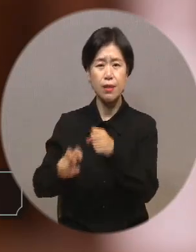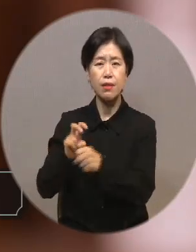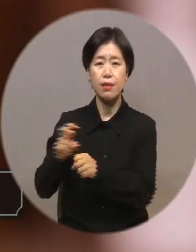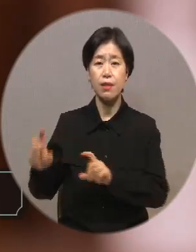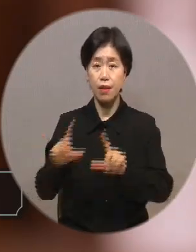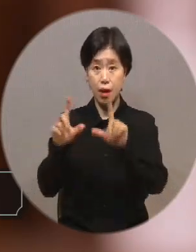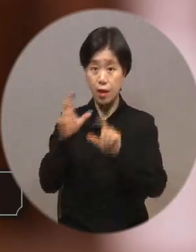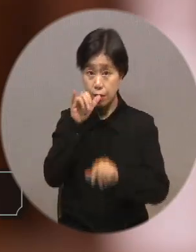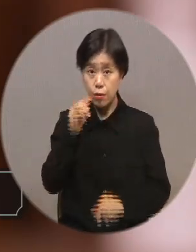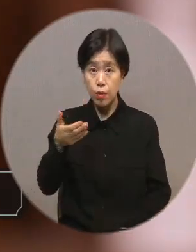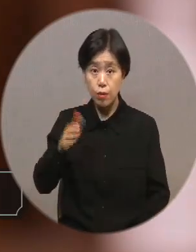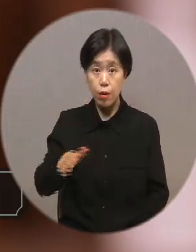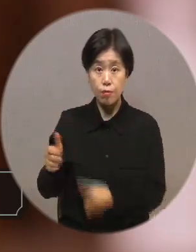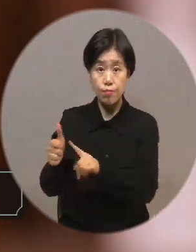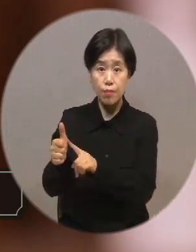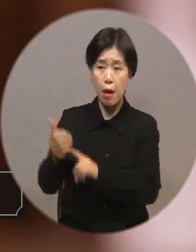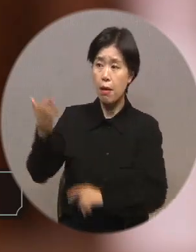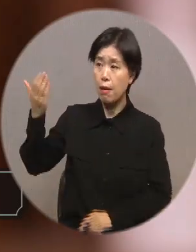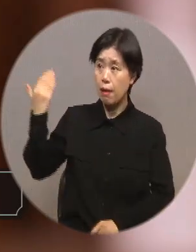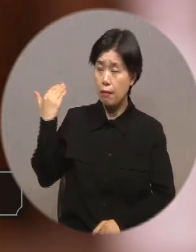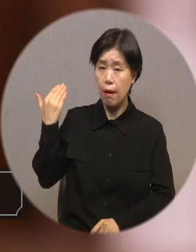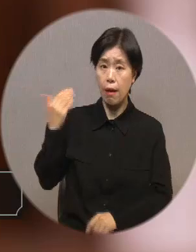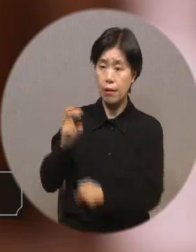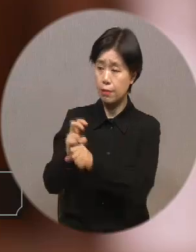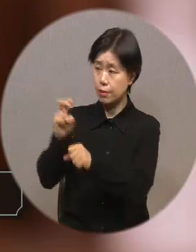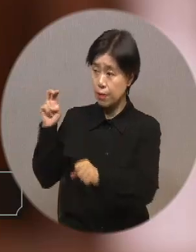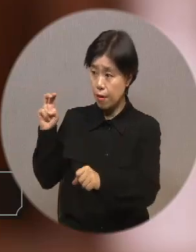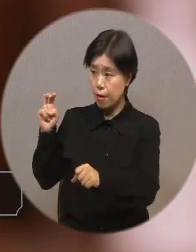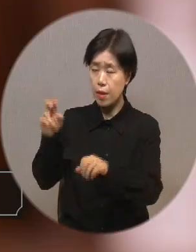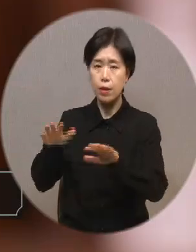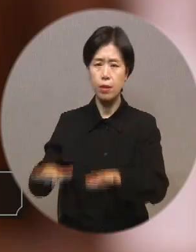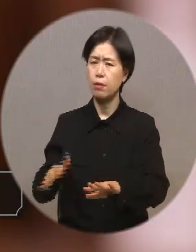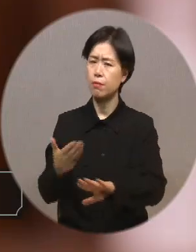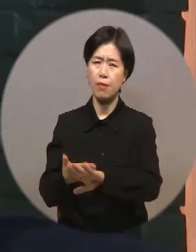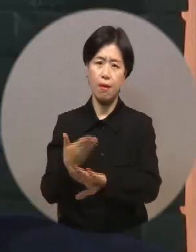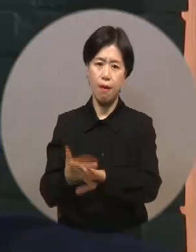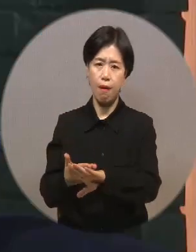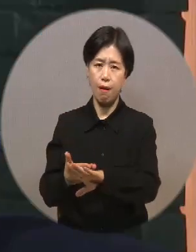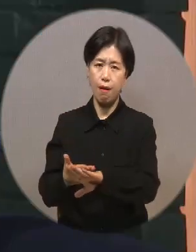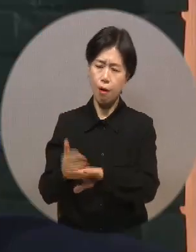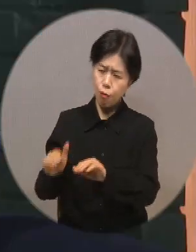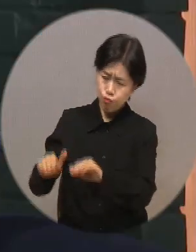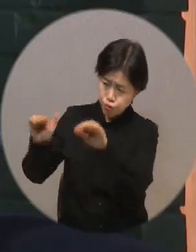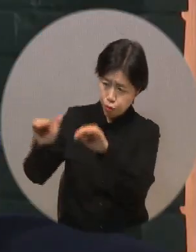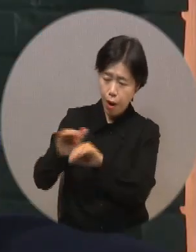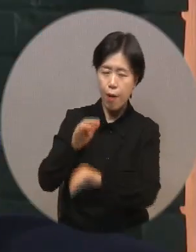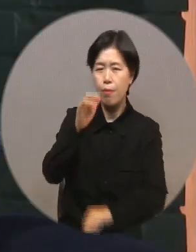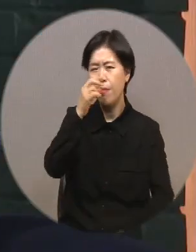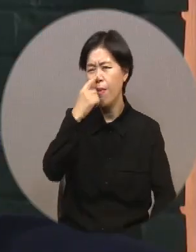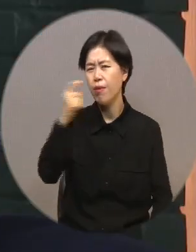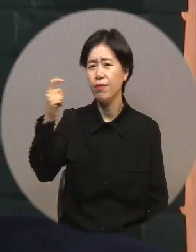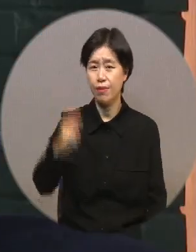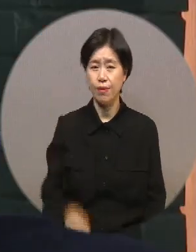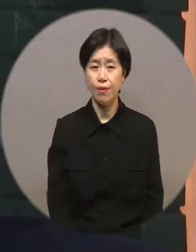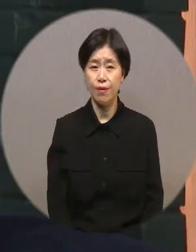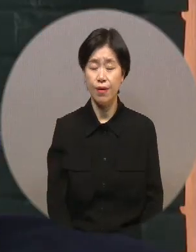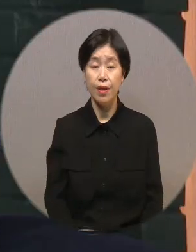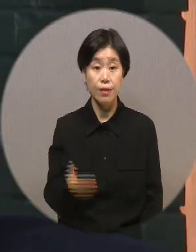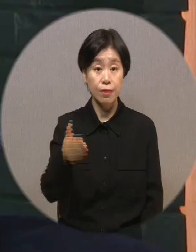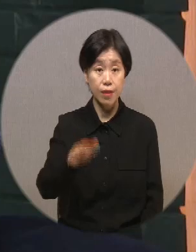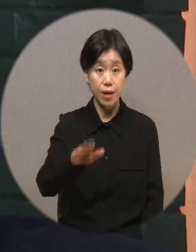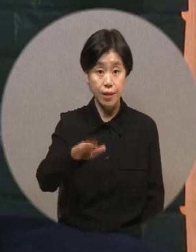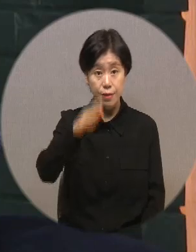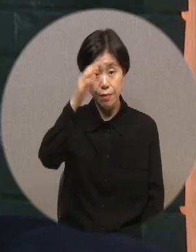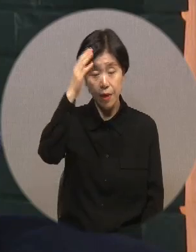지금의 하룡이는 너무나 많이 달라졌고 너무나 많이 멋지게 성장한 아이예요. 아직까지 우리 사회는 하룡이뿐만